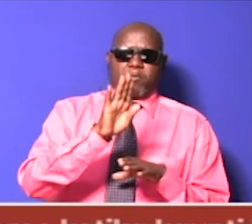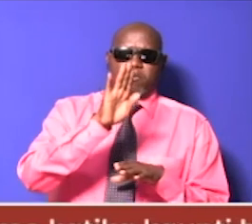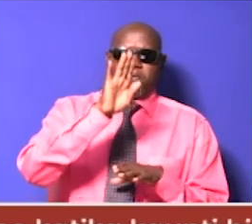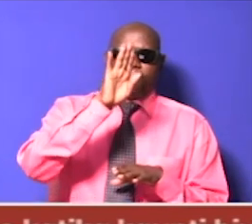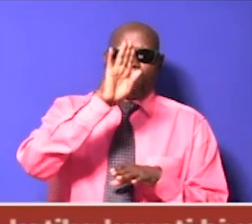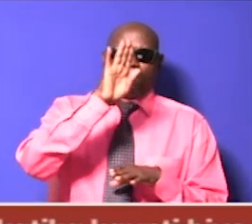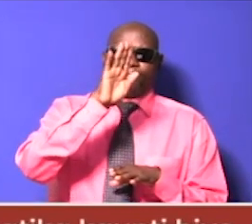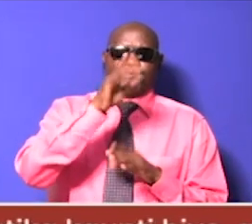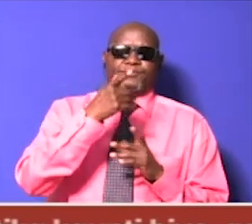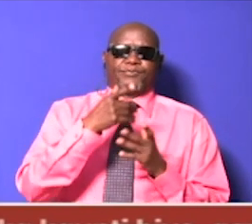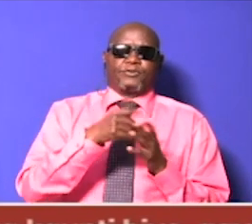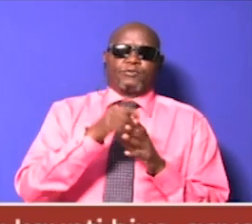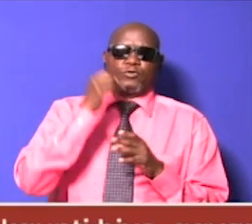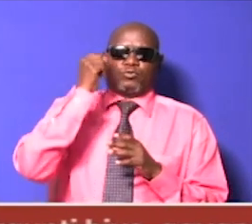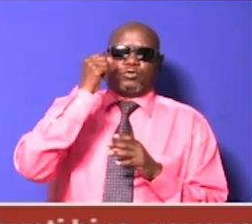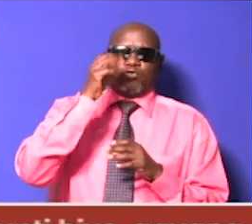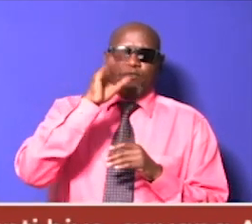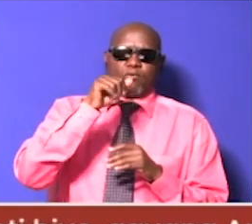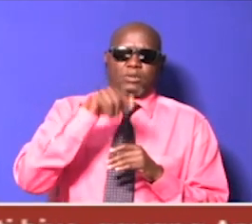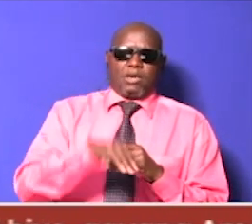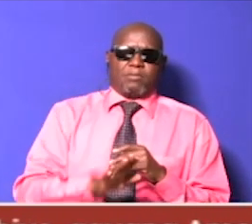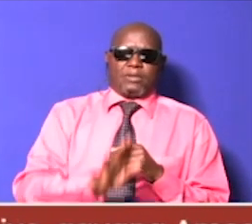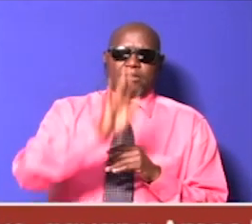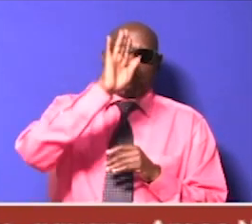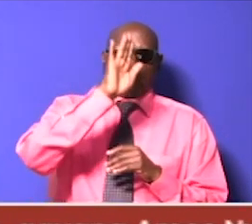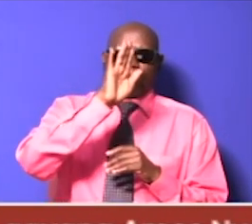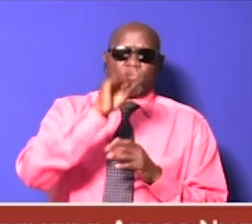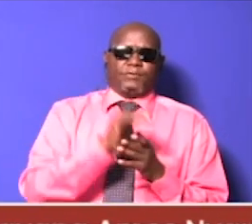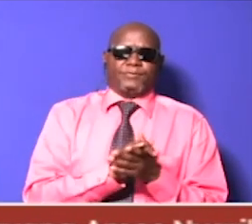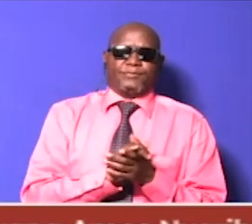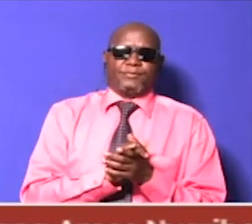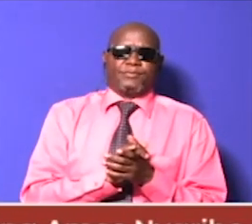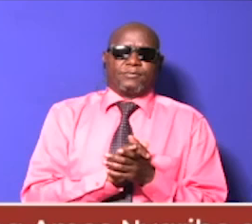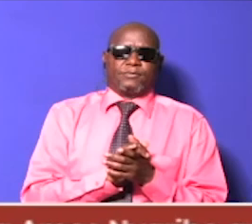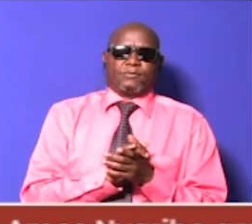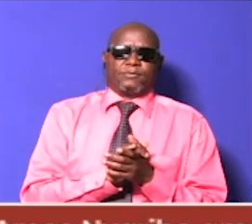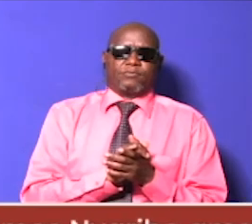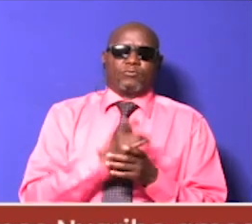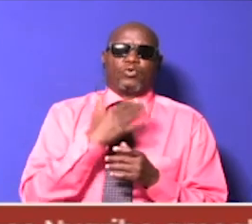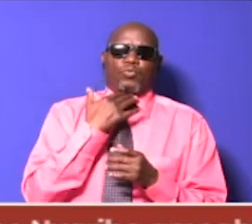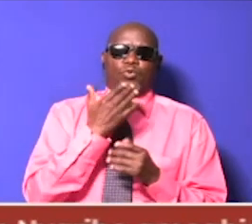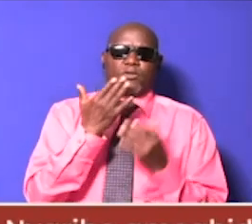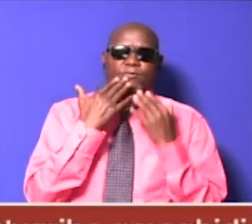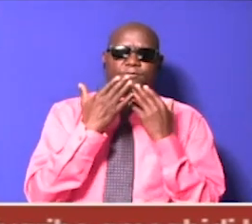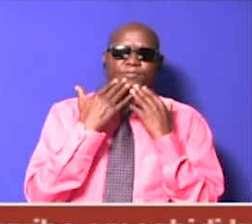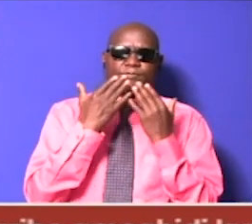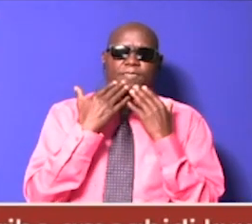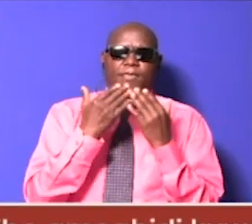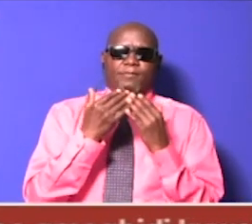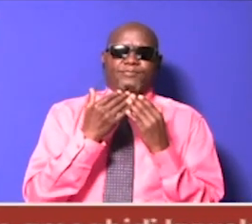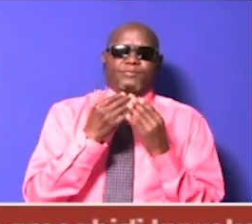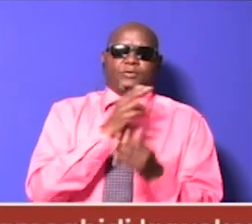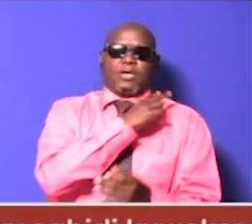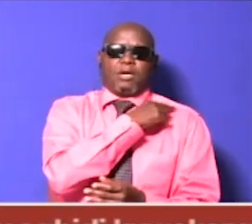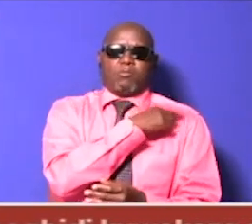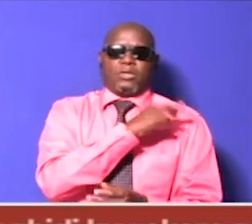wetu wa kisiasa ya kusema kutoka chini kwenda juu. Na ningependa kupongeza Captain Mohamed